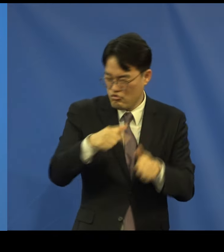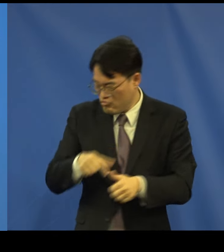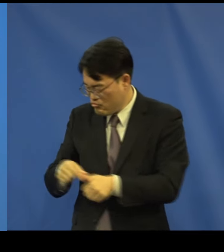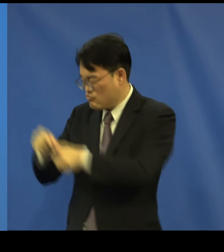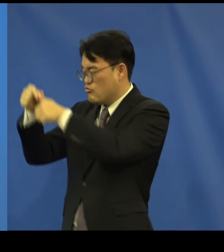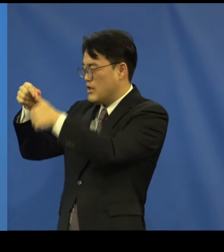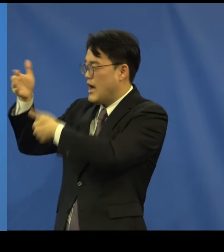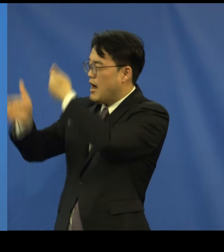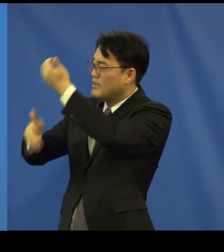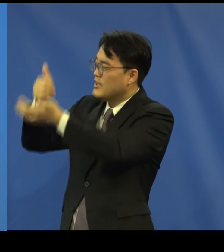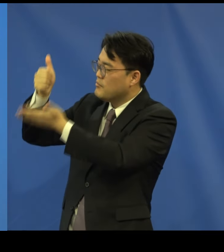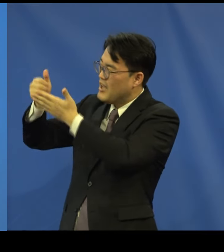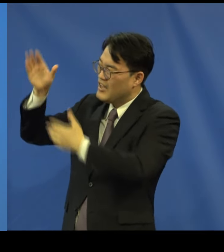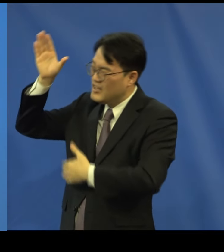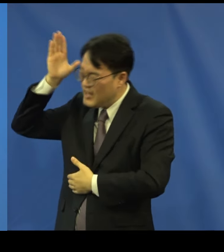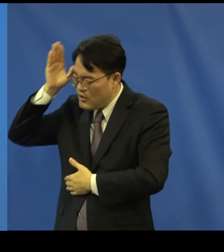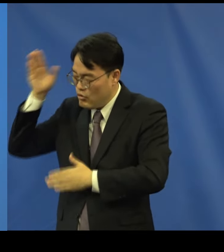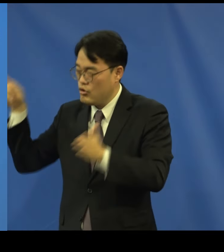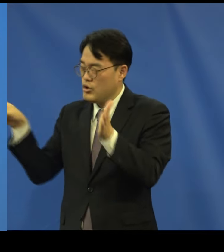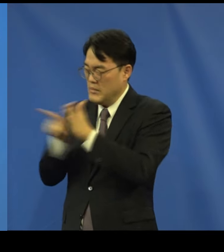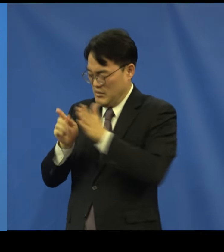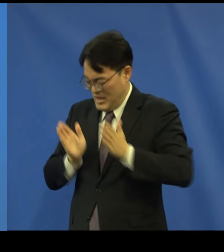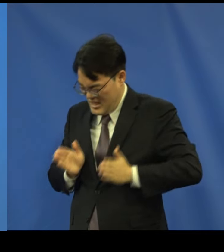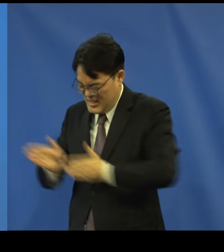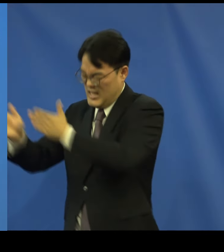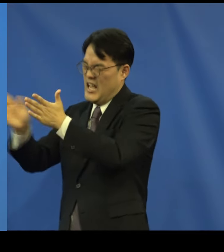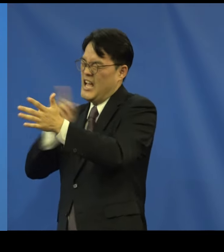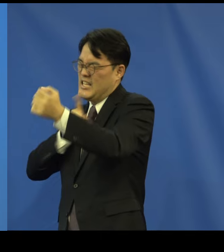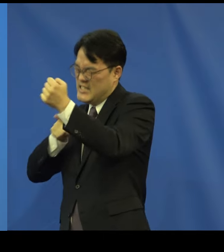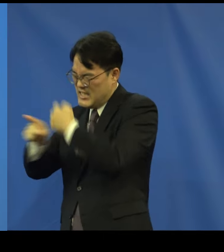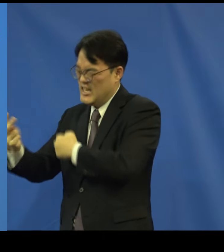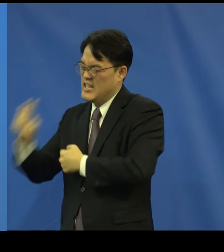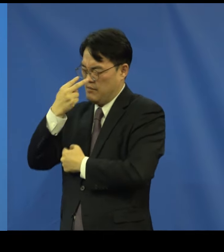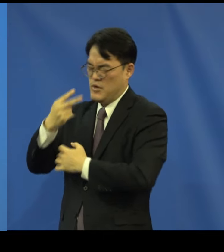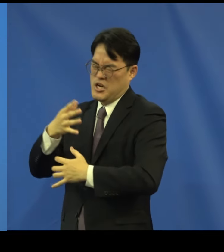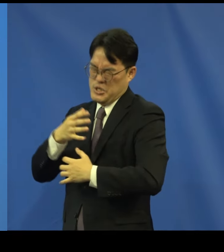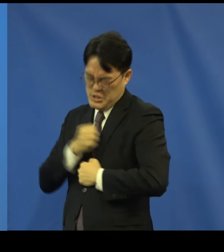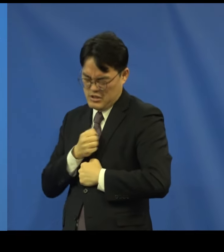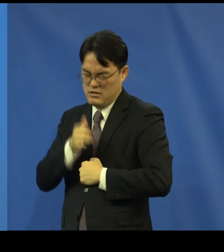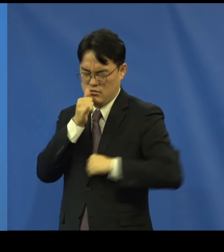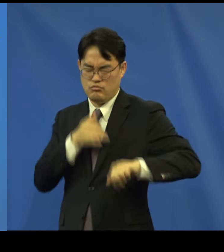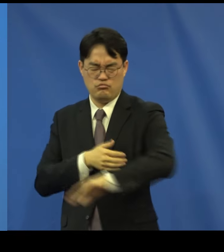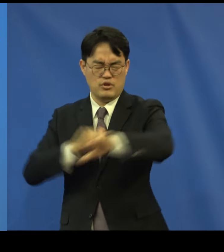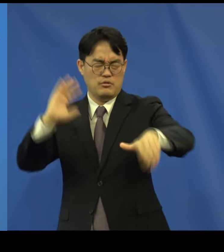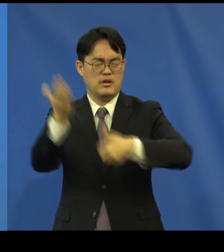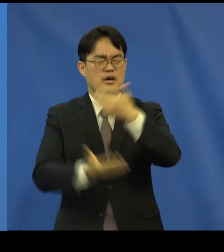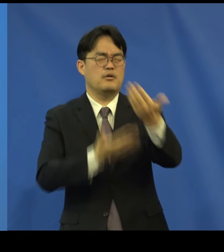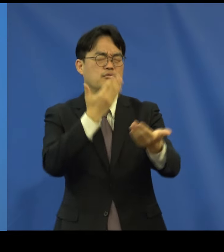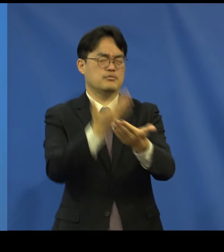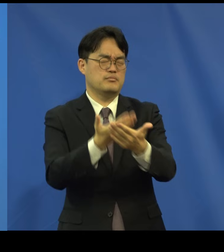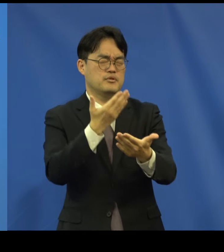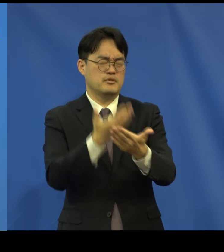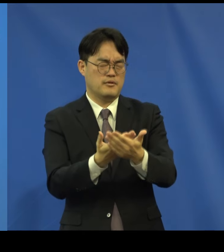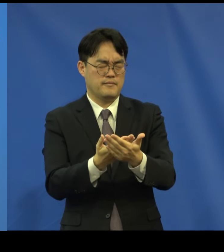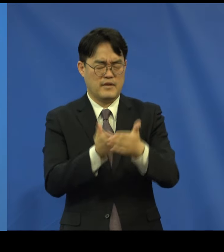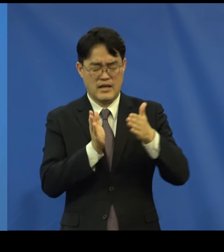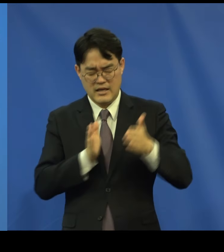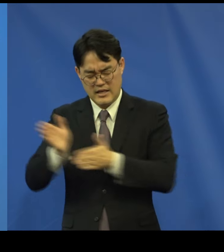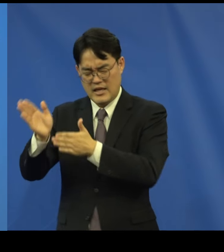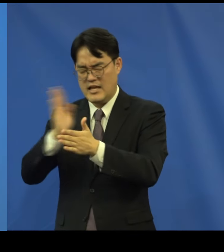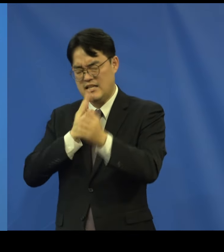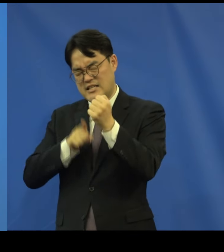끝까지 믿음의 완주에 승리하는 신실한 주의 백성들이 다 되게 하여 주시옵소서. 곧 길이요